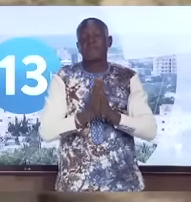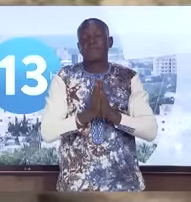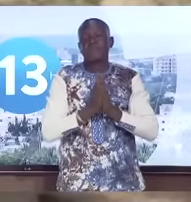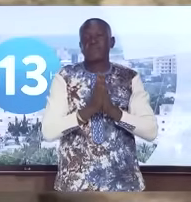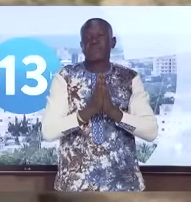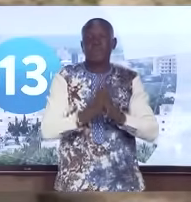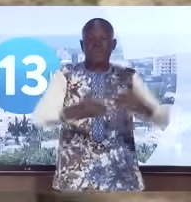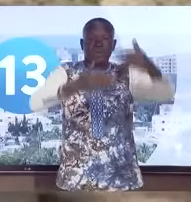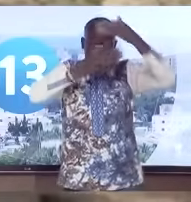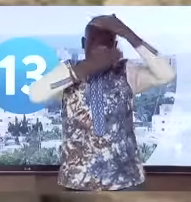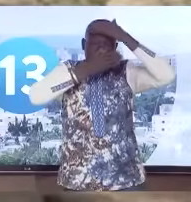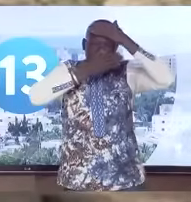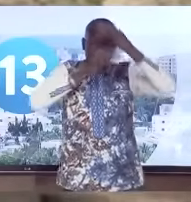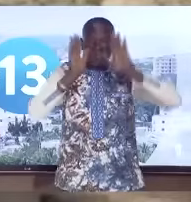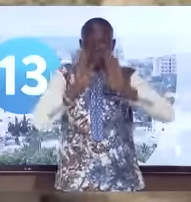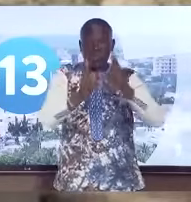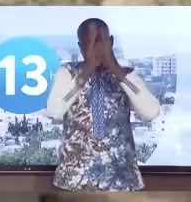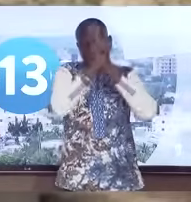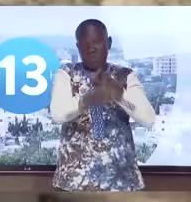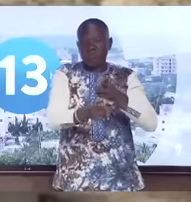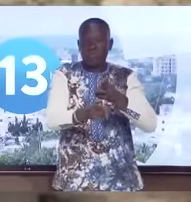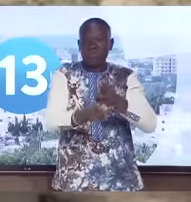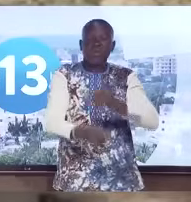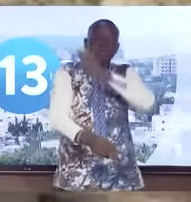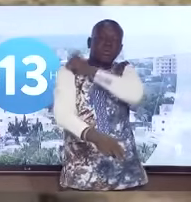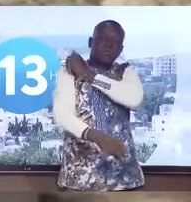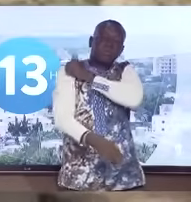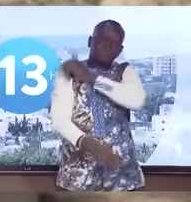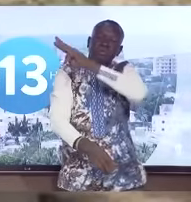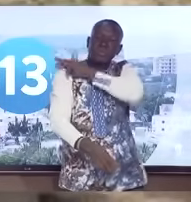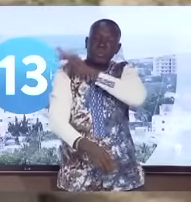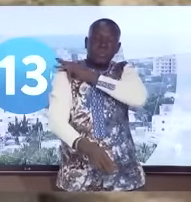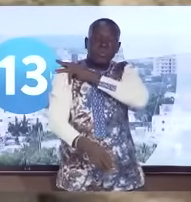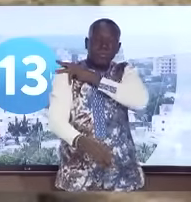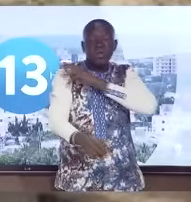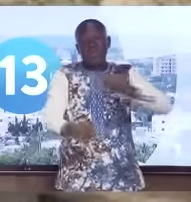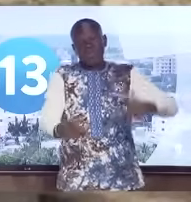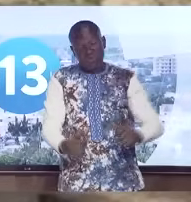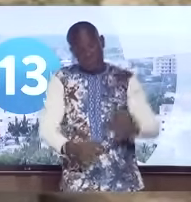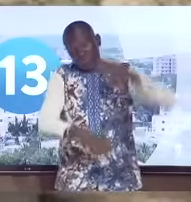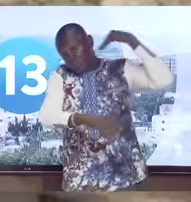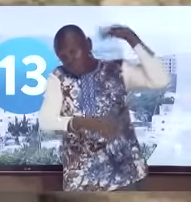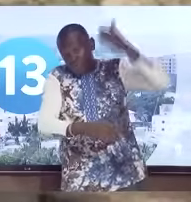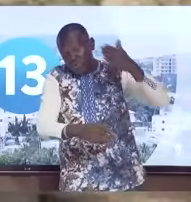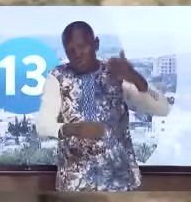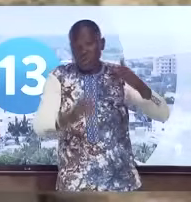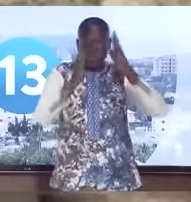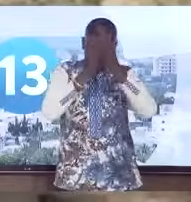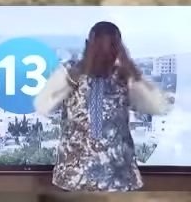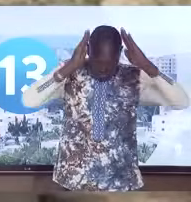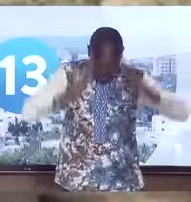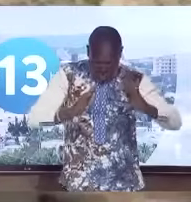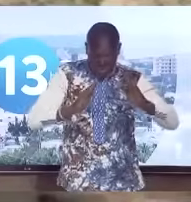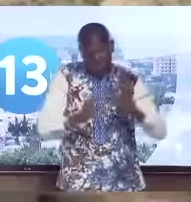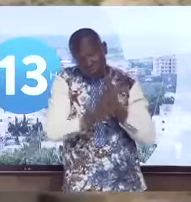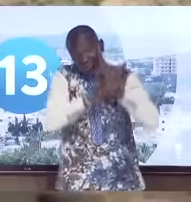Les djihadistes, déposez vos armes. Amsetou Miskine rappelle à ses anciens compagnons que l'islam ne prône pas la violence,